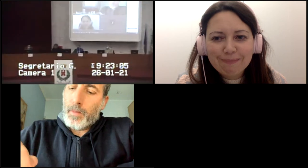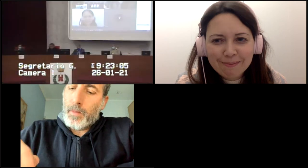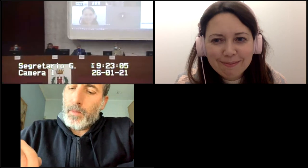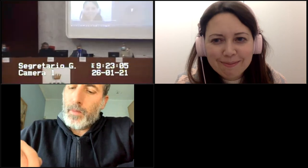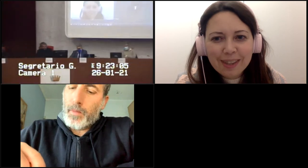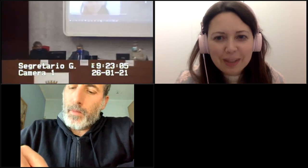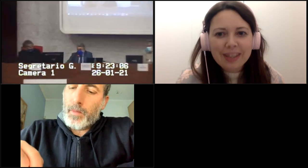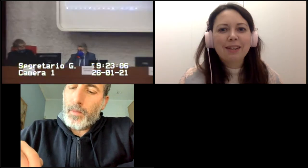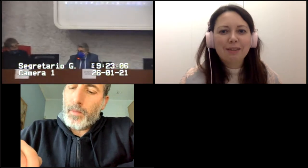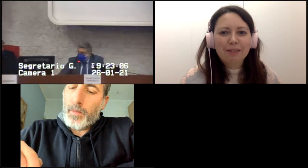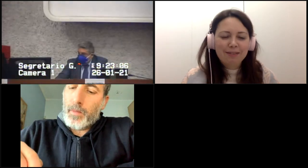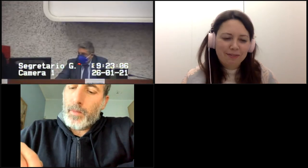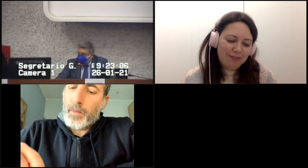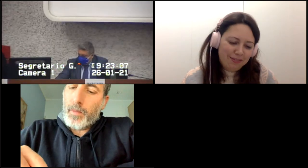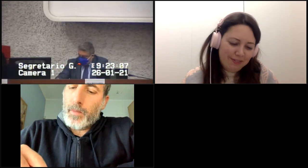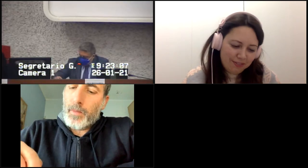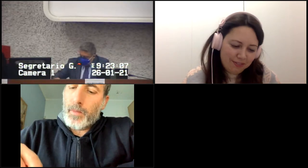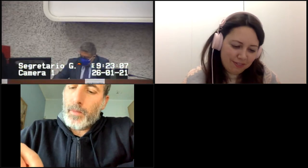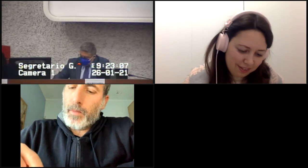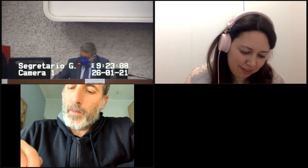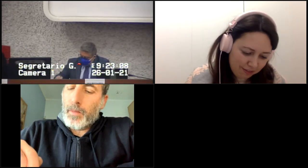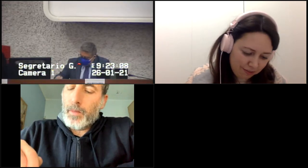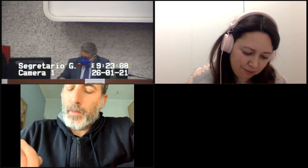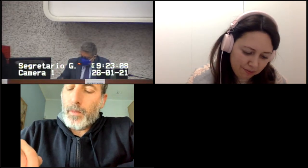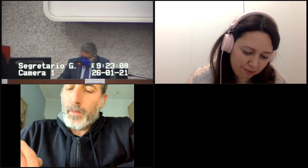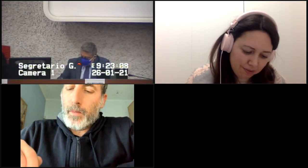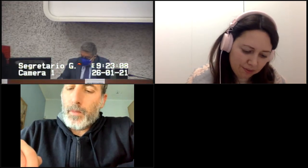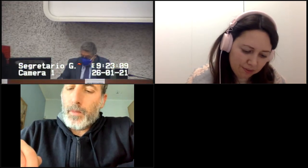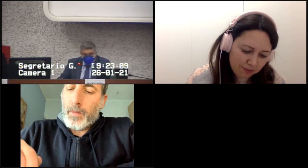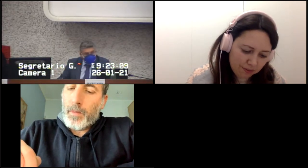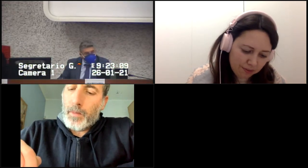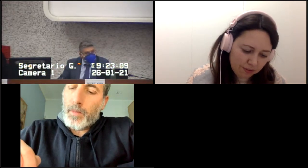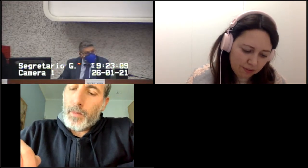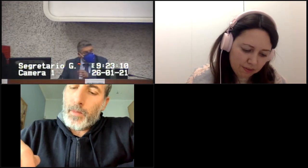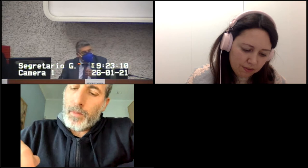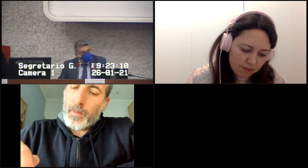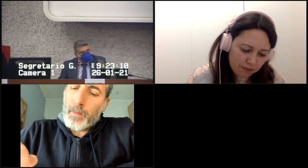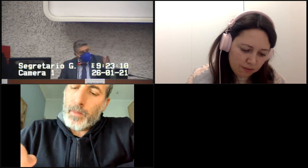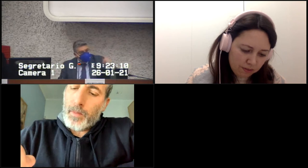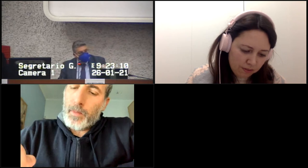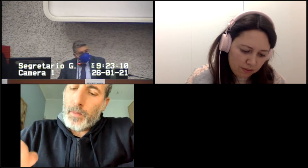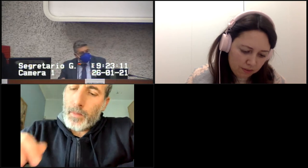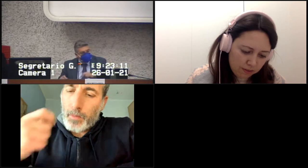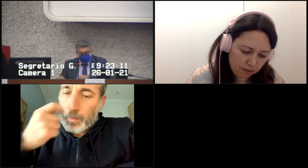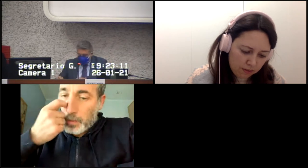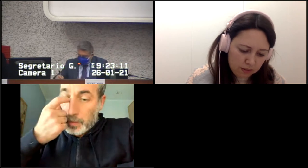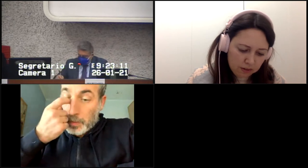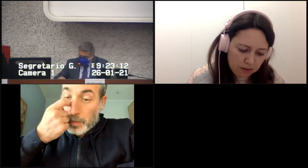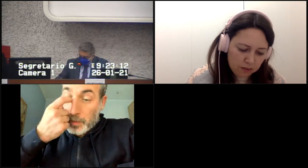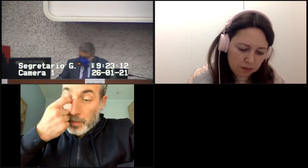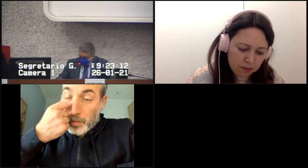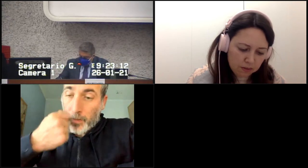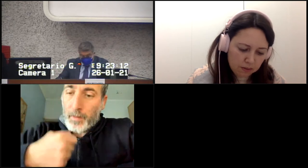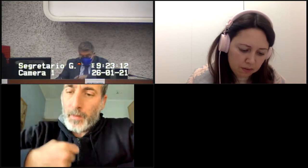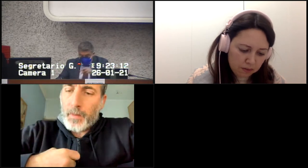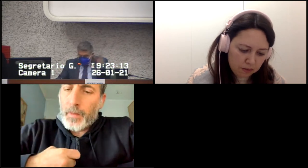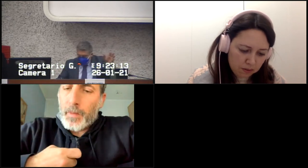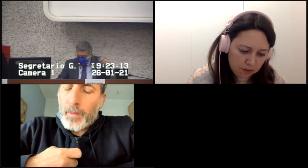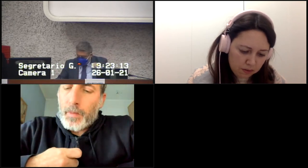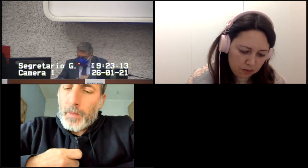Bene, sono quindi 20 favorevoli e un astenuto nella figura dell'assessore Galante,